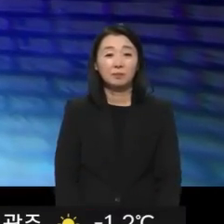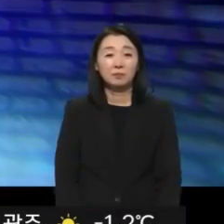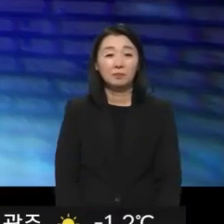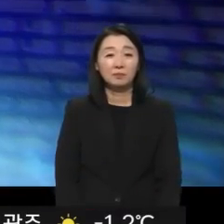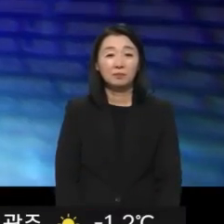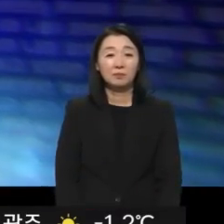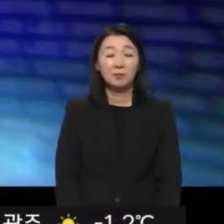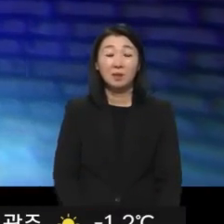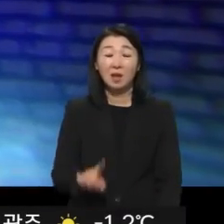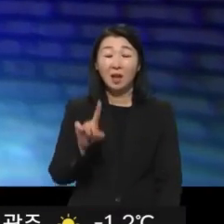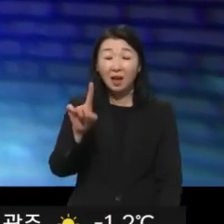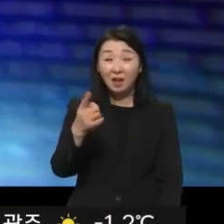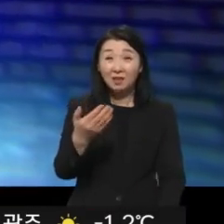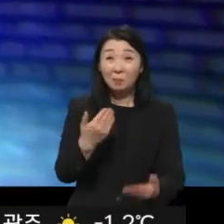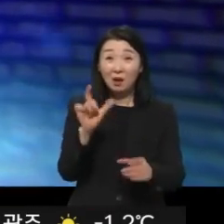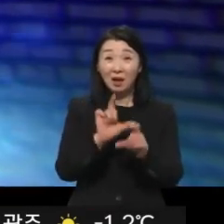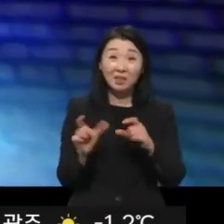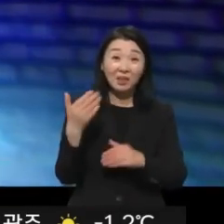하나 받고 하나 더.